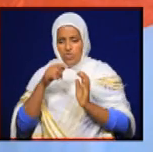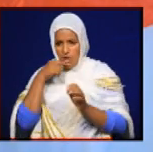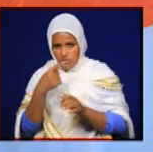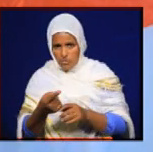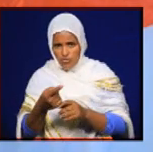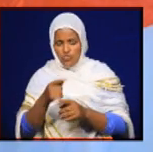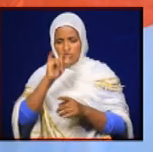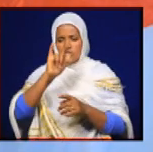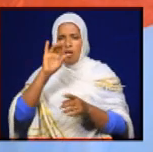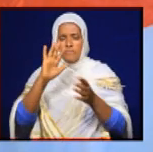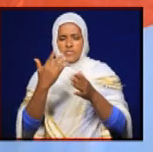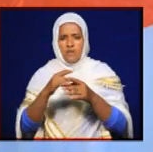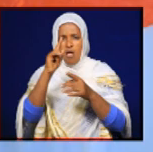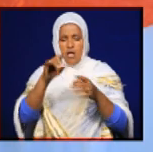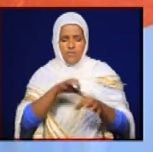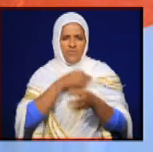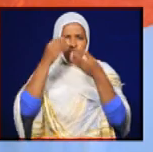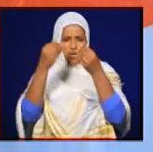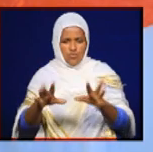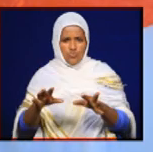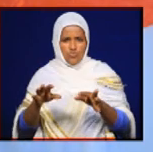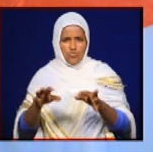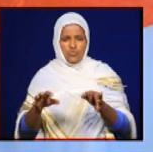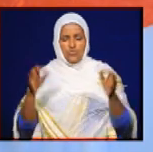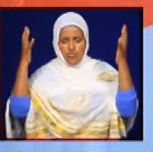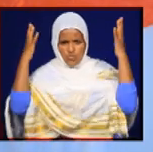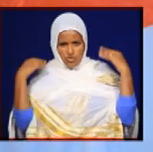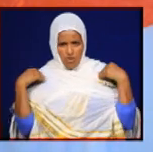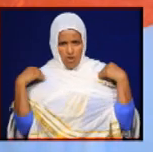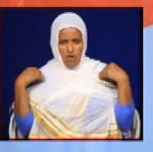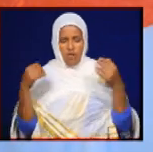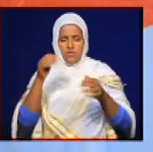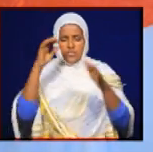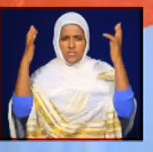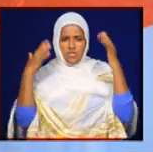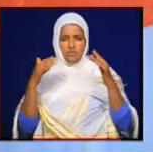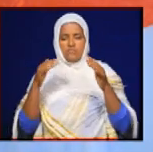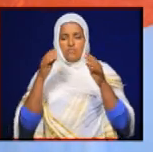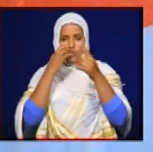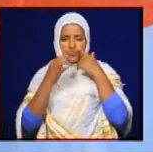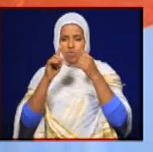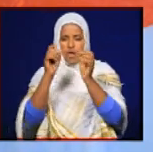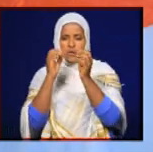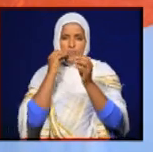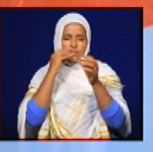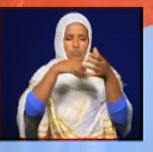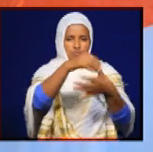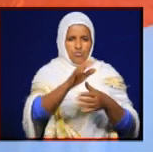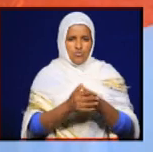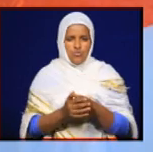አንዱኑ ያልቻቸው ዝንጋይ ነው መሰል አንድ መንፈት አጡ ሬሳና ሙሽራ ሰርግንና ለቅሶን ካንድ ቤት አወጡ